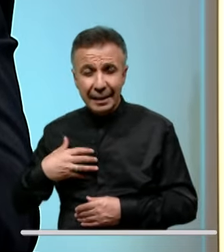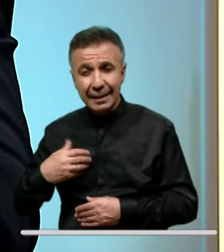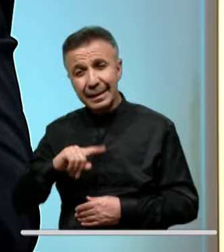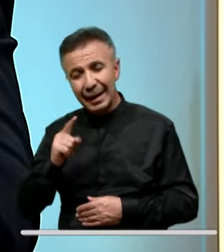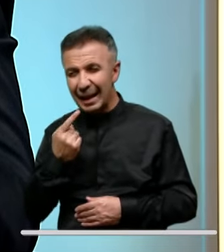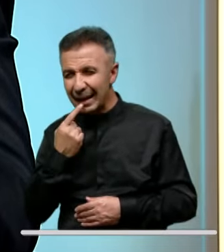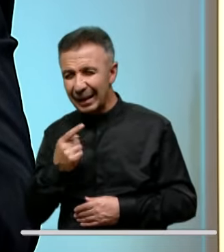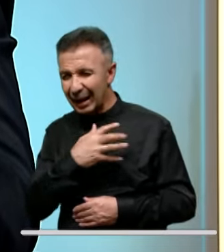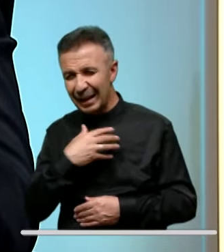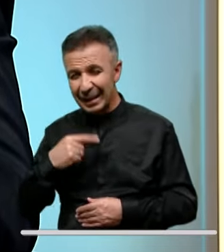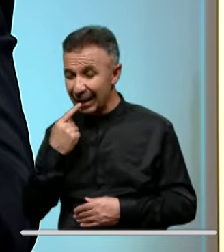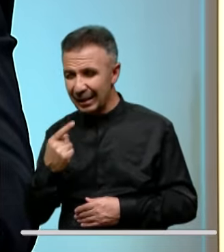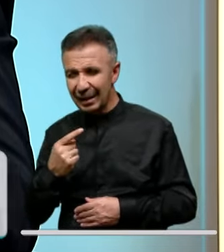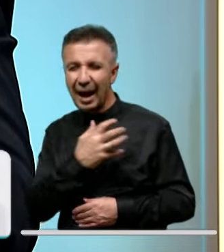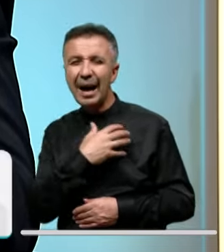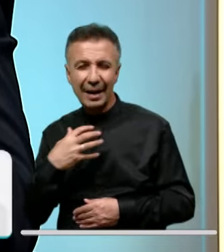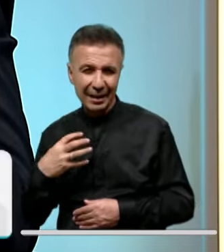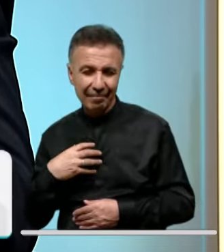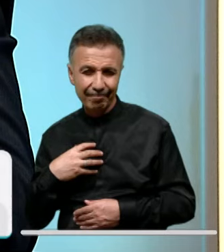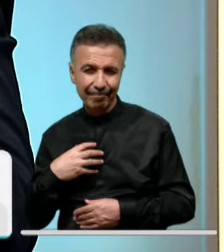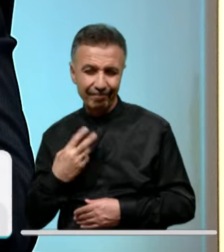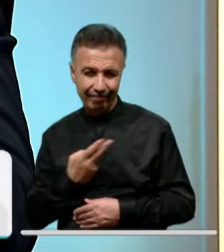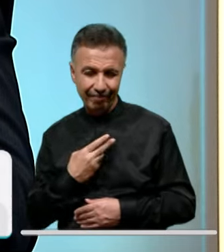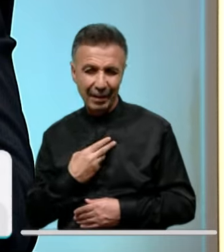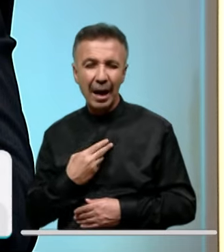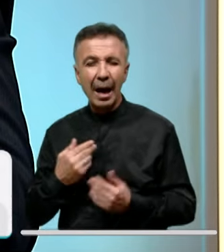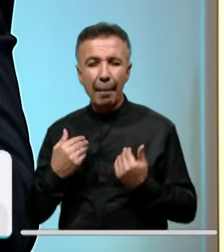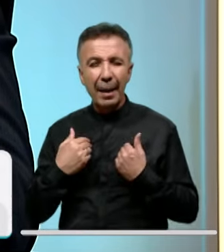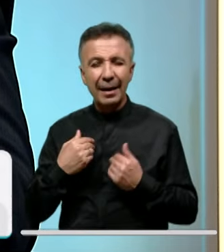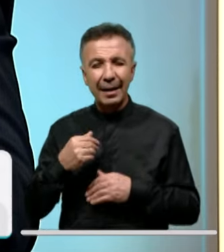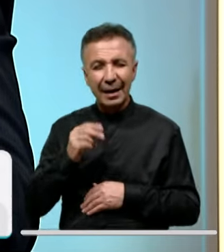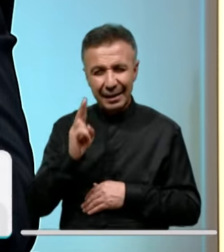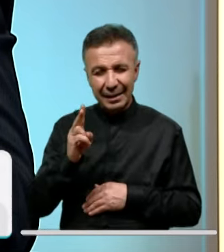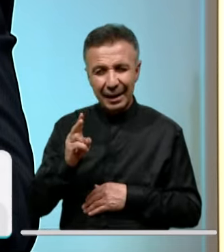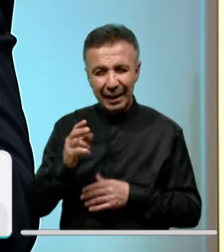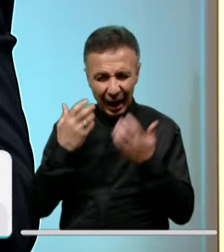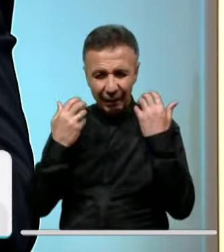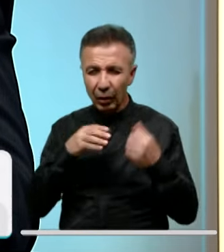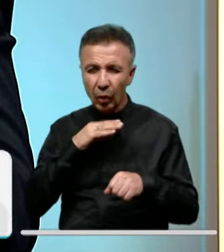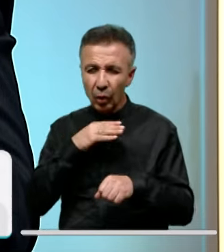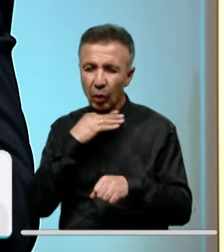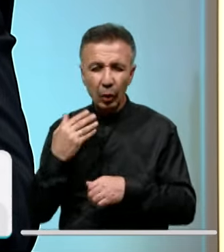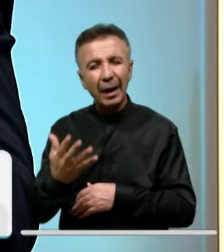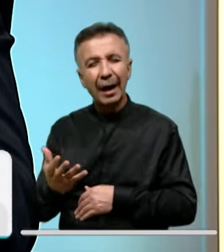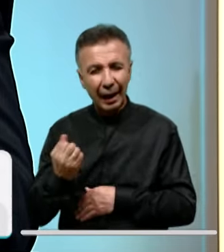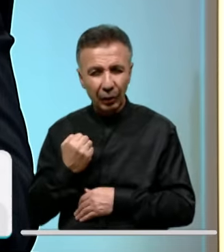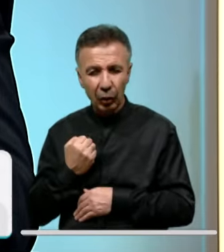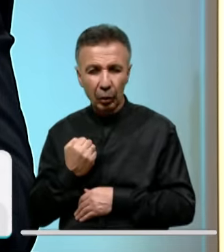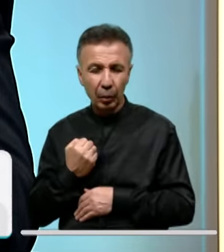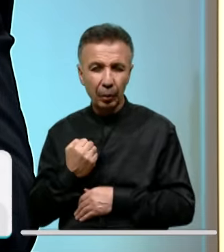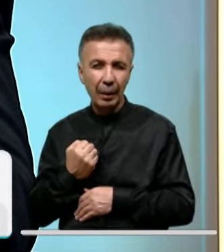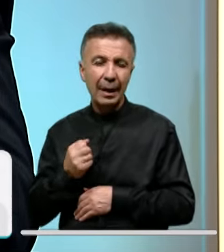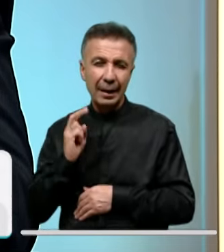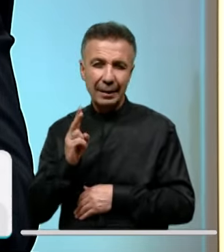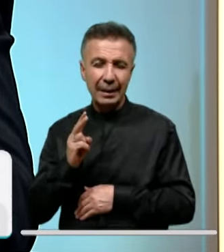dese ki annesine anneciğim Eee ben senin kurbanını alıyorum dese Efendim parasını ya da dese ki senin